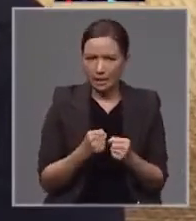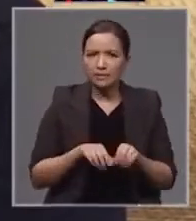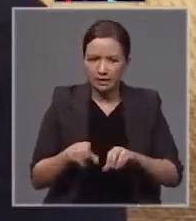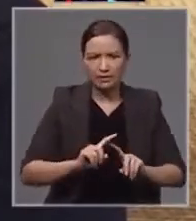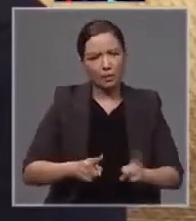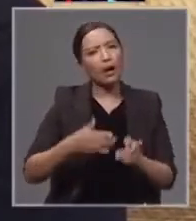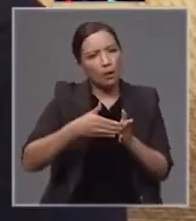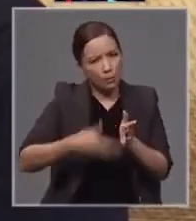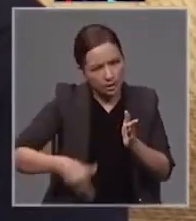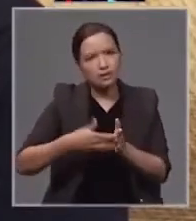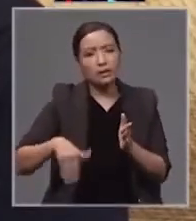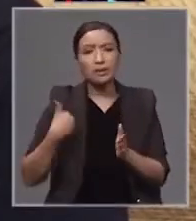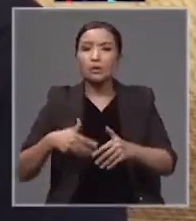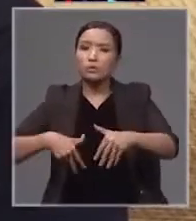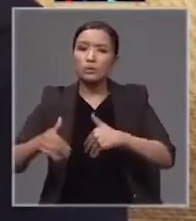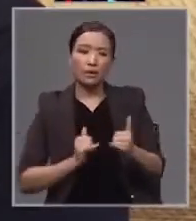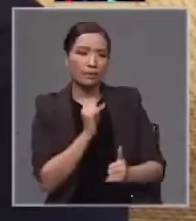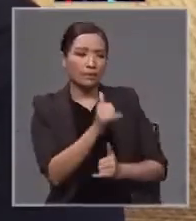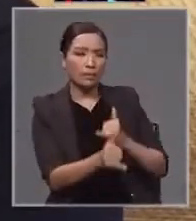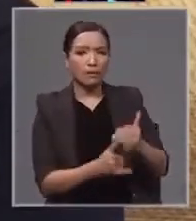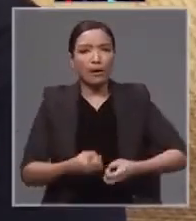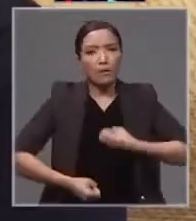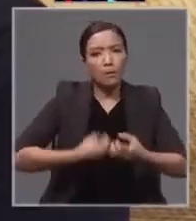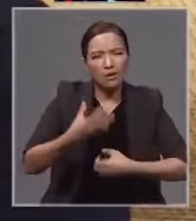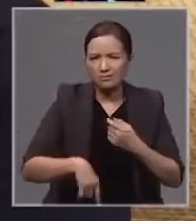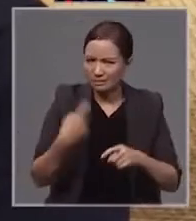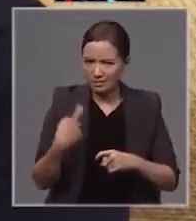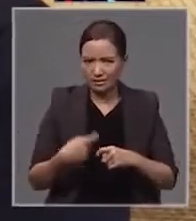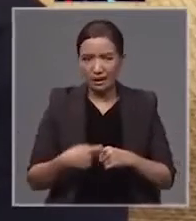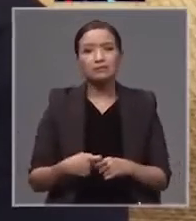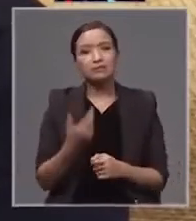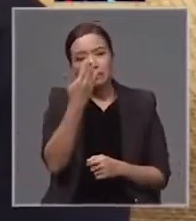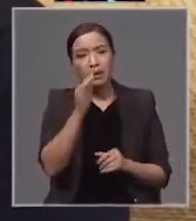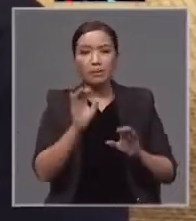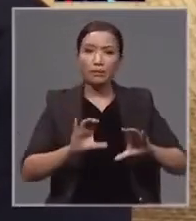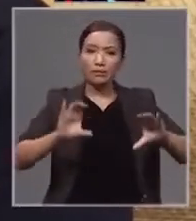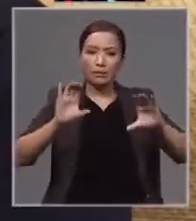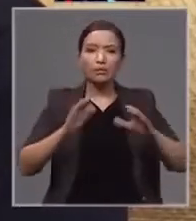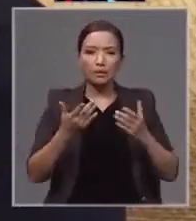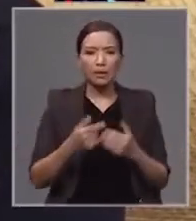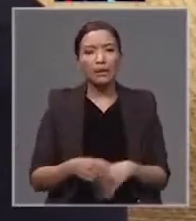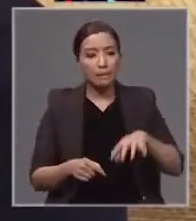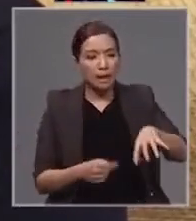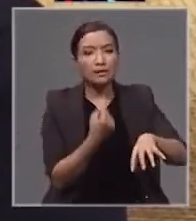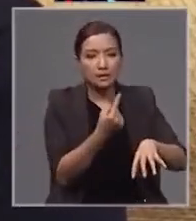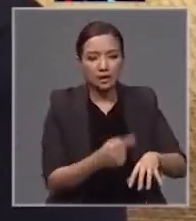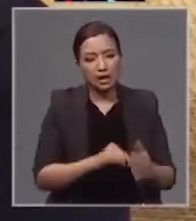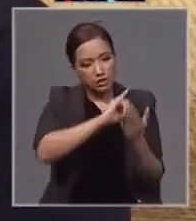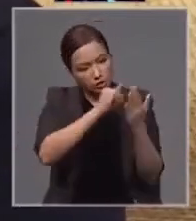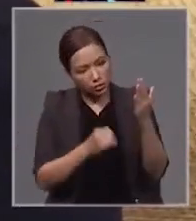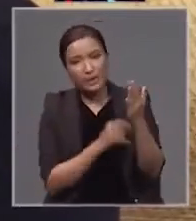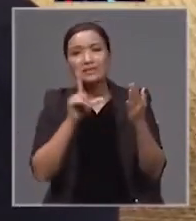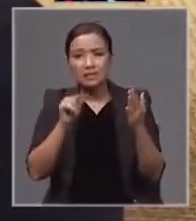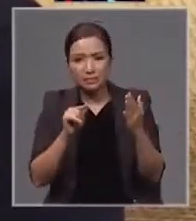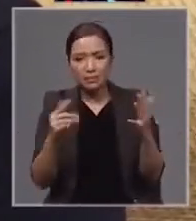นเนี่ยจะเข้าไปให้ความเห็นในเวทีก็ยากเนาะเพราะภาคละเวที20จังหวัดจะเดินทางมา